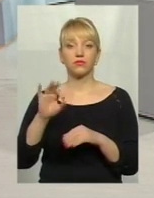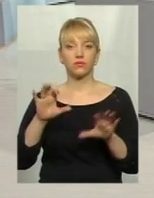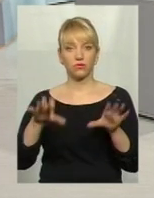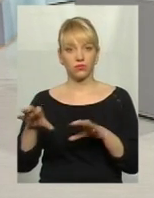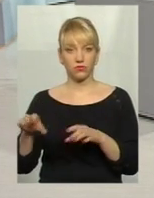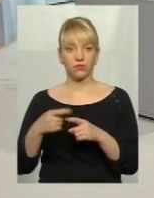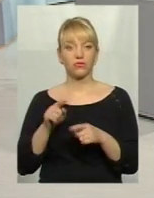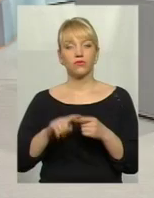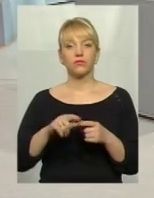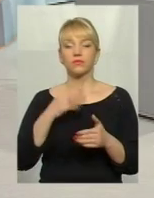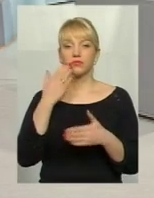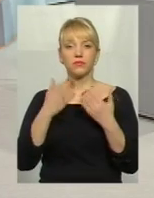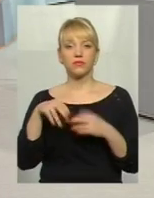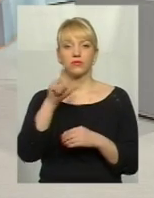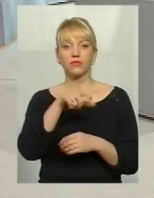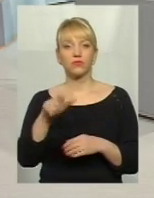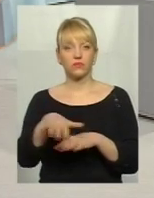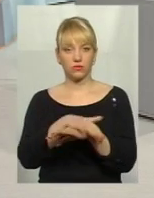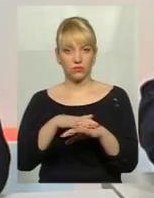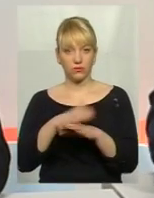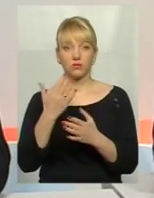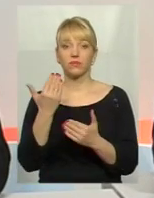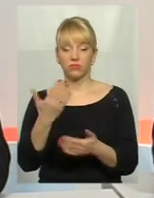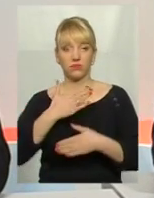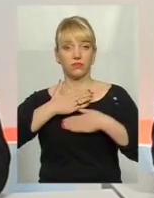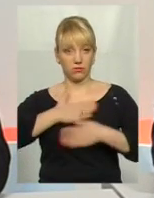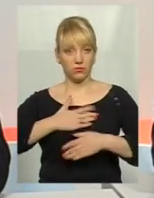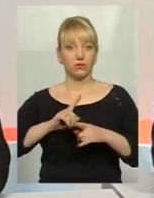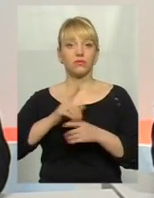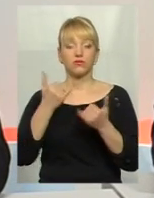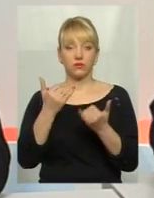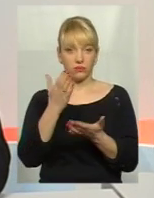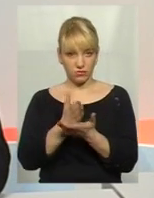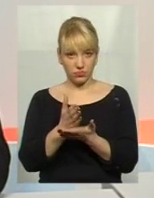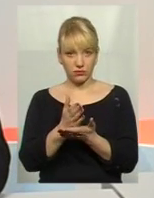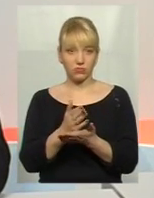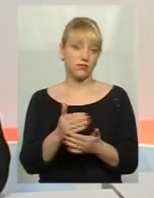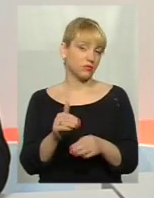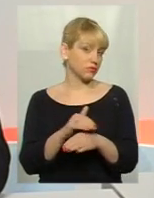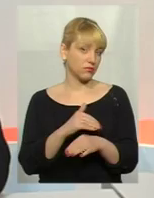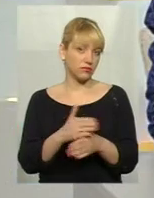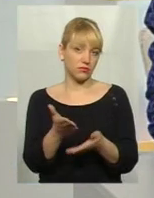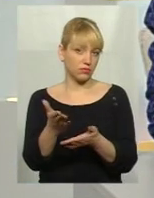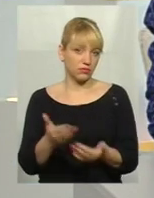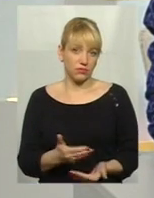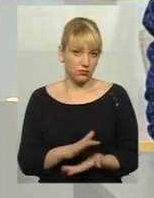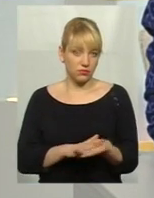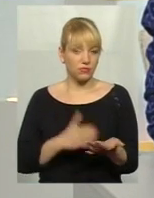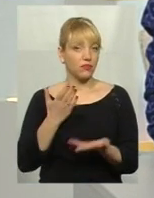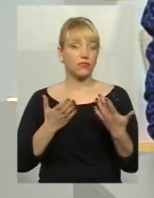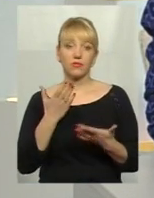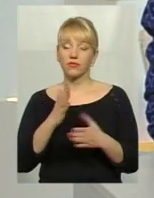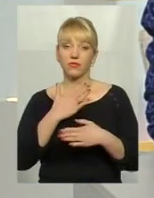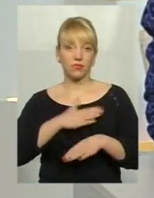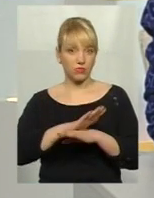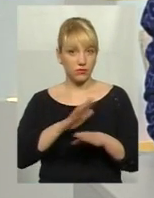жителів і виборців. Я завжди повторюю одне і те саме. Якщо вас влаштовує те, що ви маєте зараз, живімо так далі. Якщо не влаштовує, потрібно